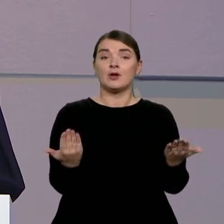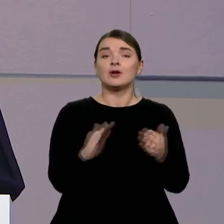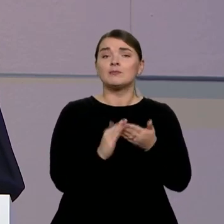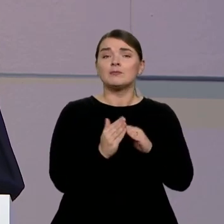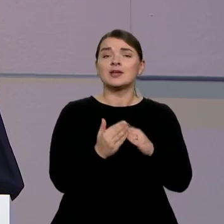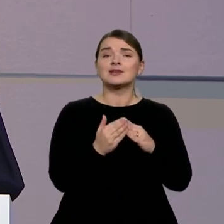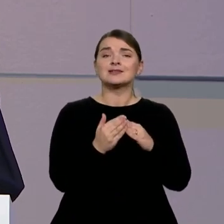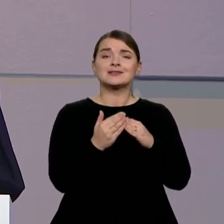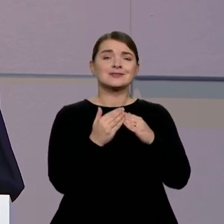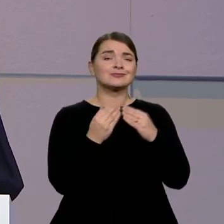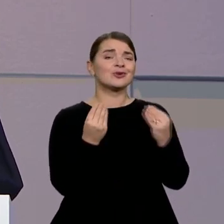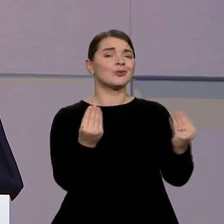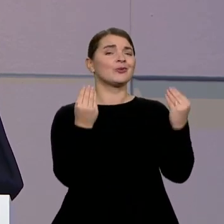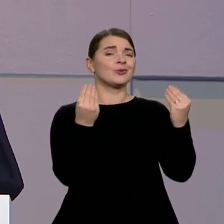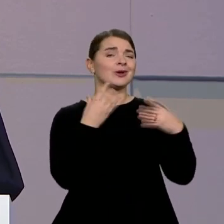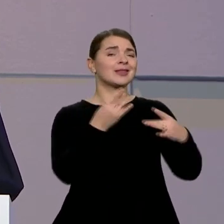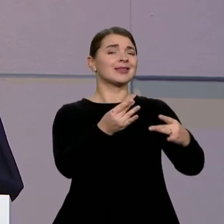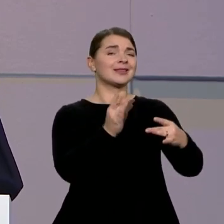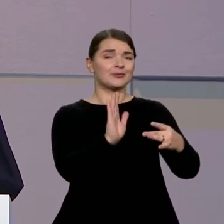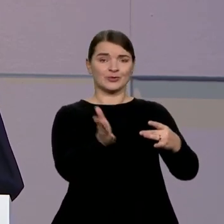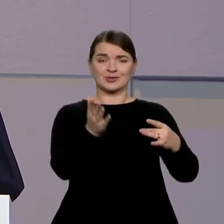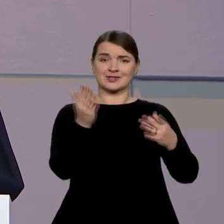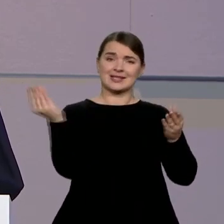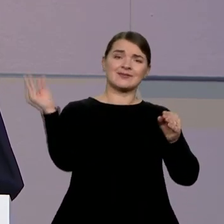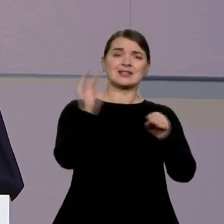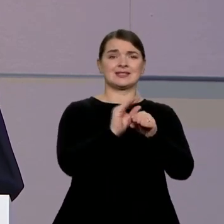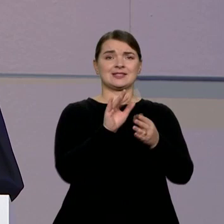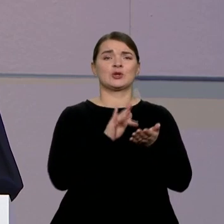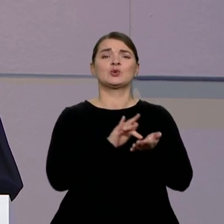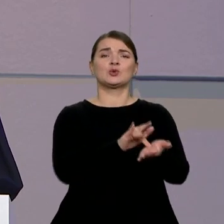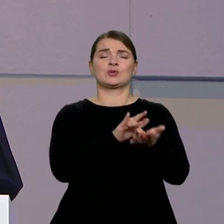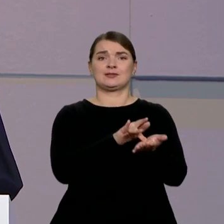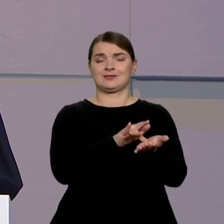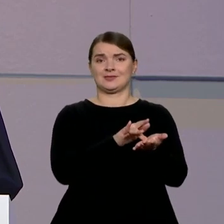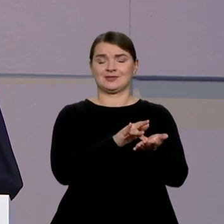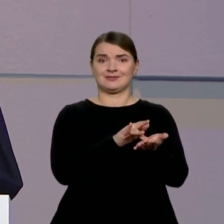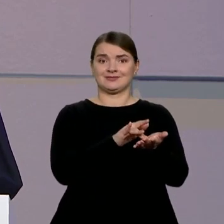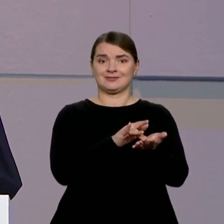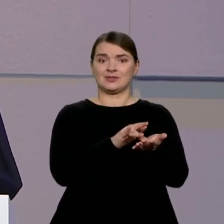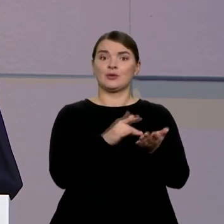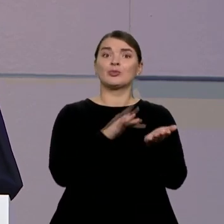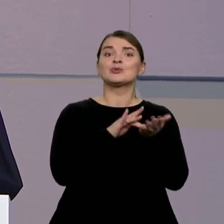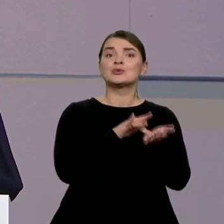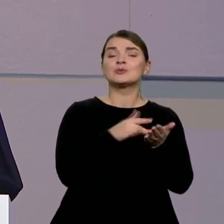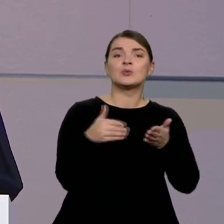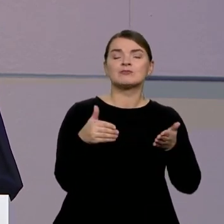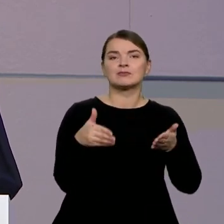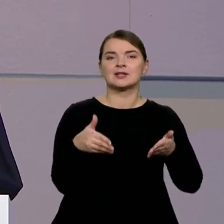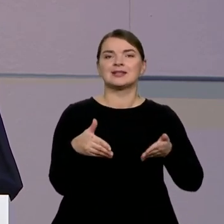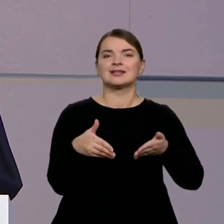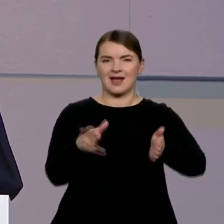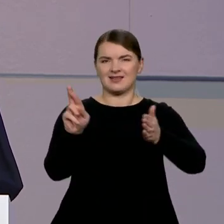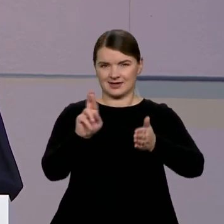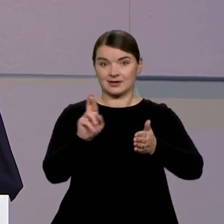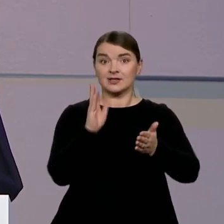patrauklesnis tiek investicijoms, tiek galbūt turizmui. Iš tikrųjų reikia išnaudoti turizmo kelią, religinių turizmo kelią, kuri